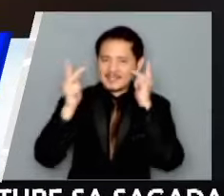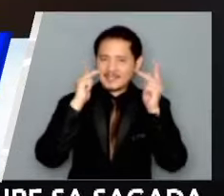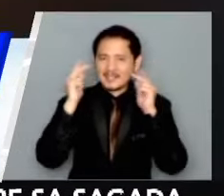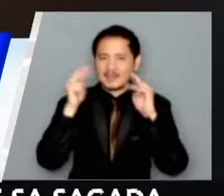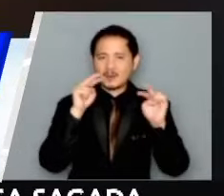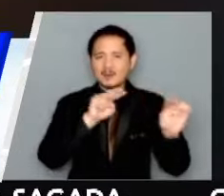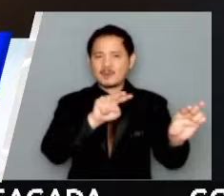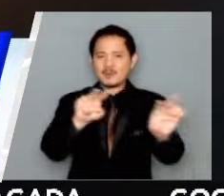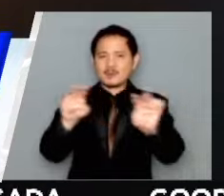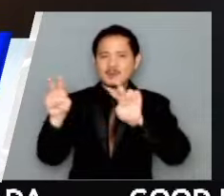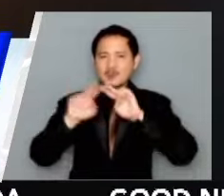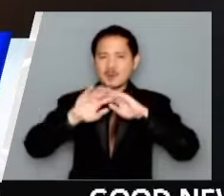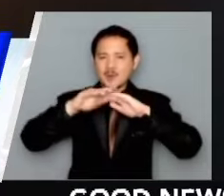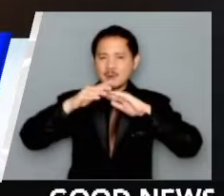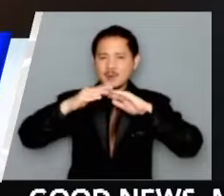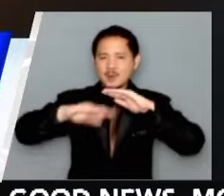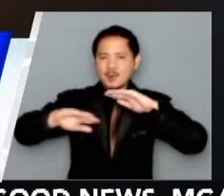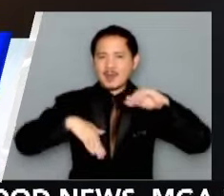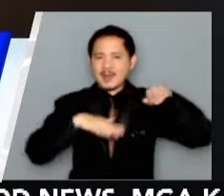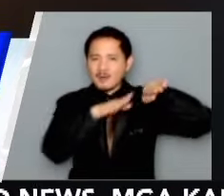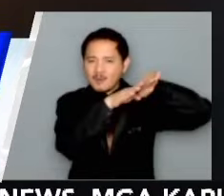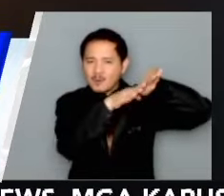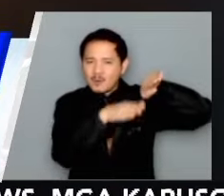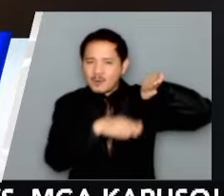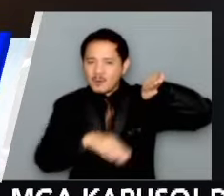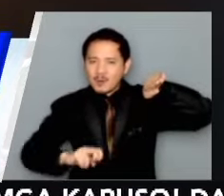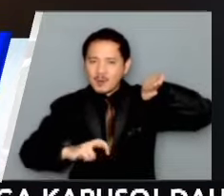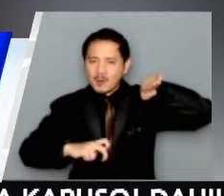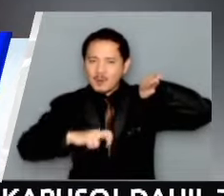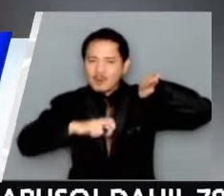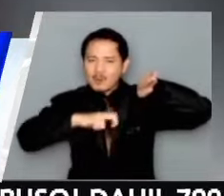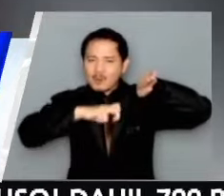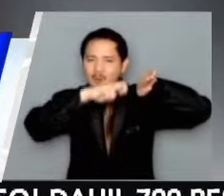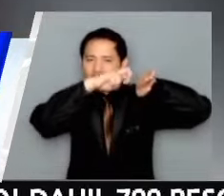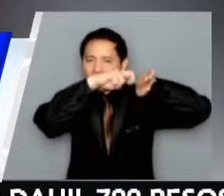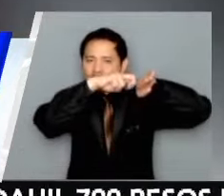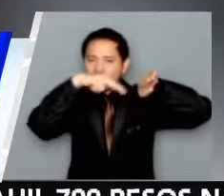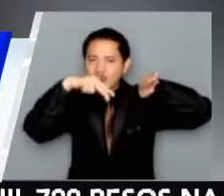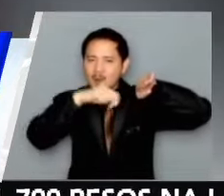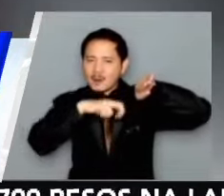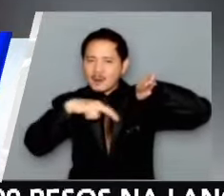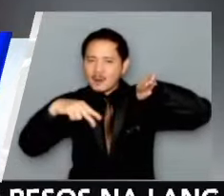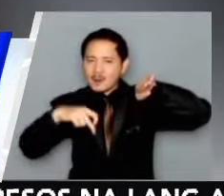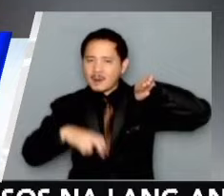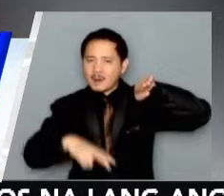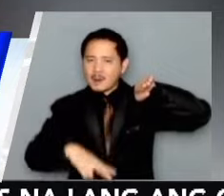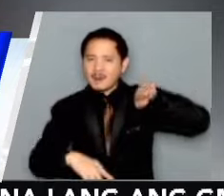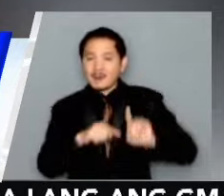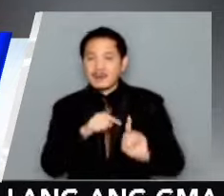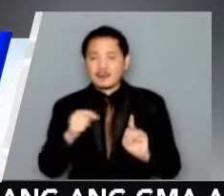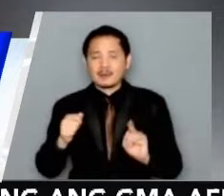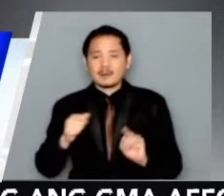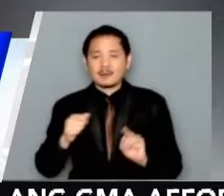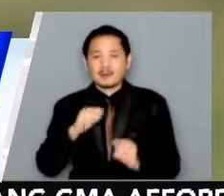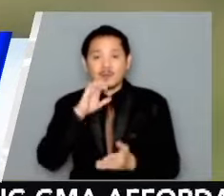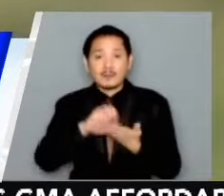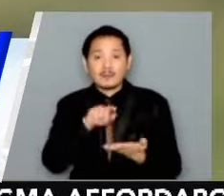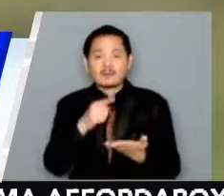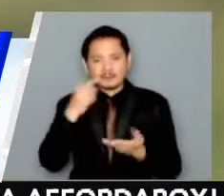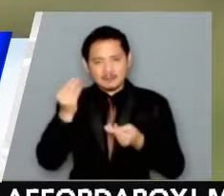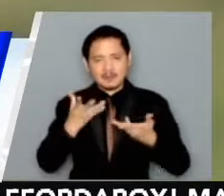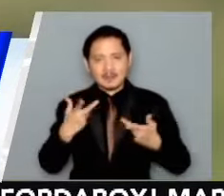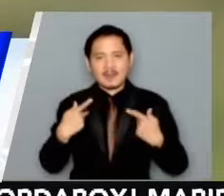sikat na hanging caves doon. Kwento ng misis niyang si Camille, 1998 nang ma-diagnose na may cancer ang 11-year-old noong si